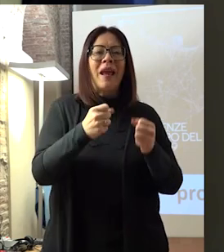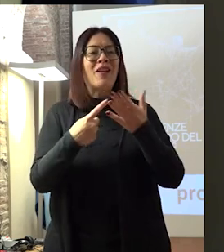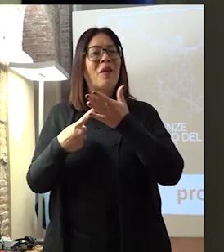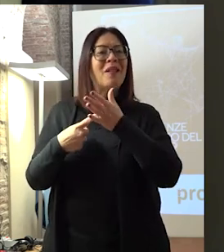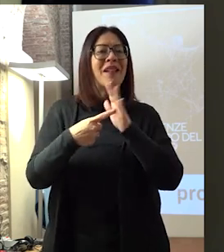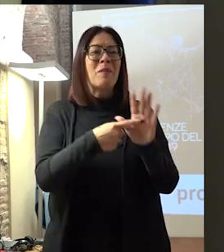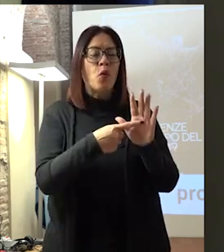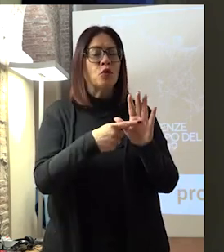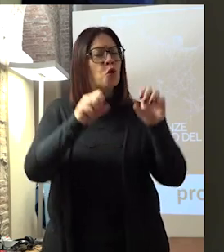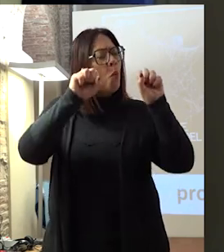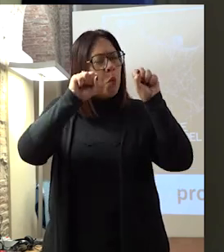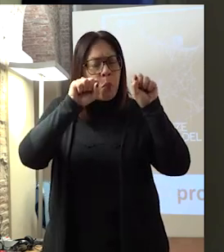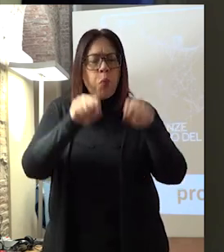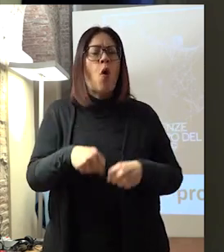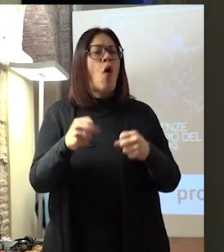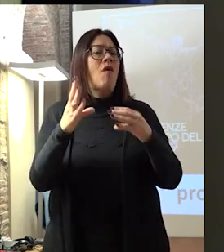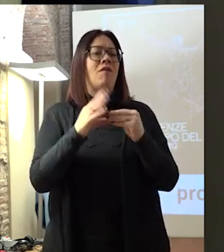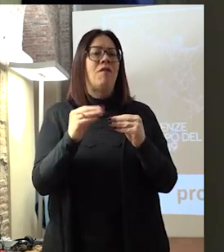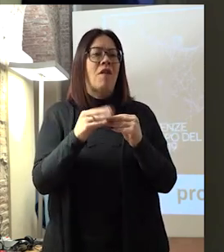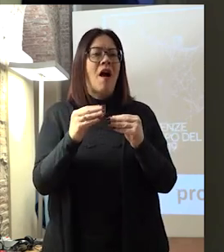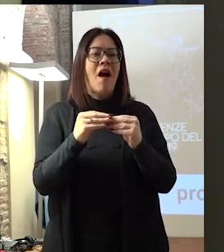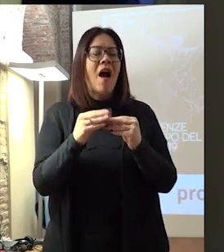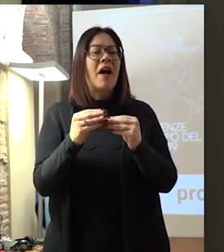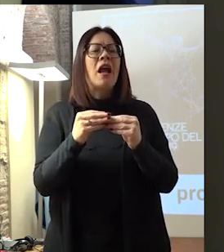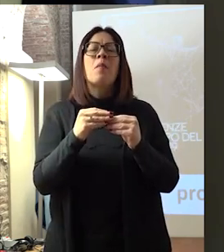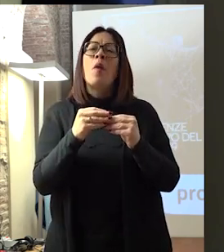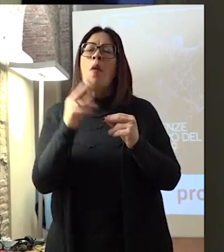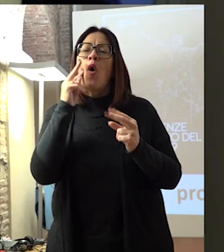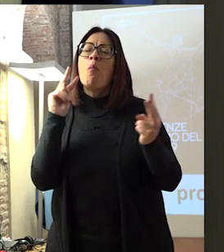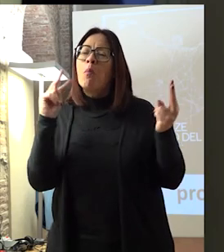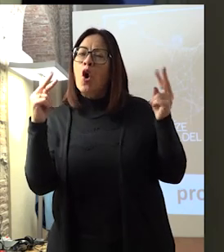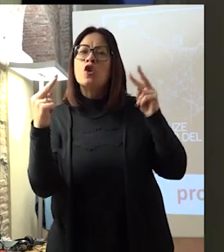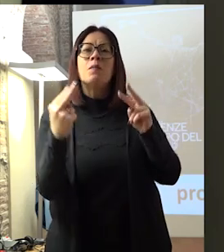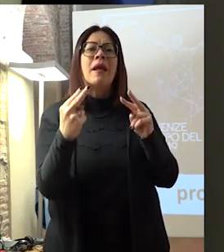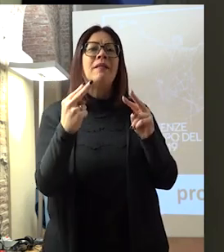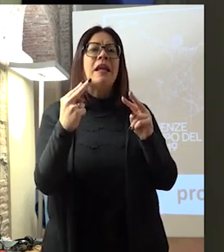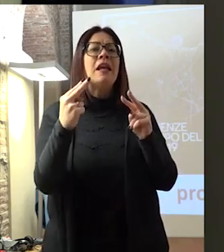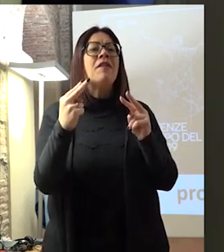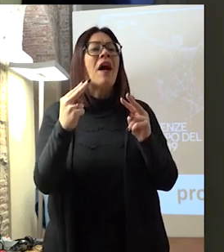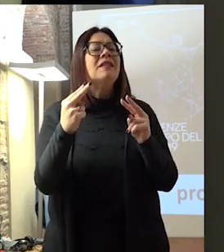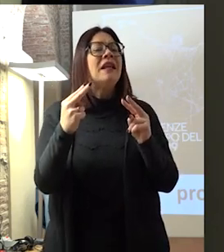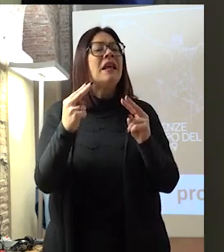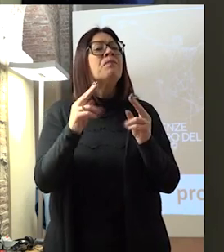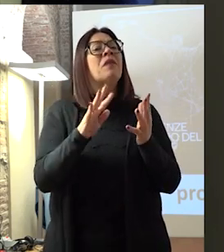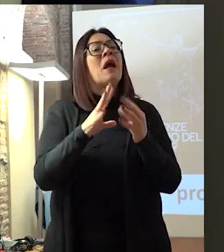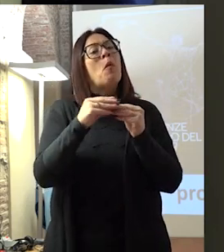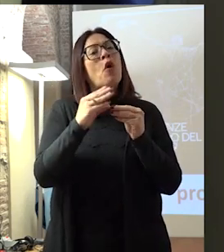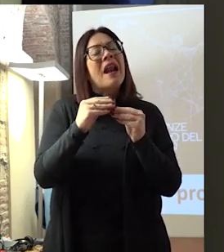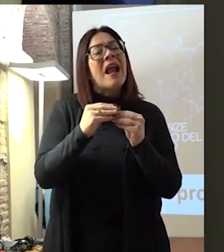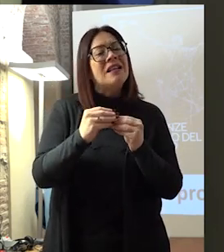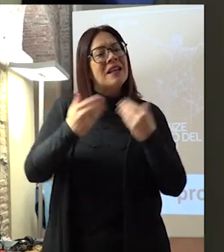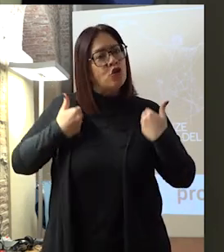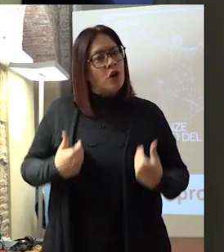è possibile fare comunque in una prospettiva di realizzazione di sé, ci stiano indicando proprio questo, come si